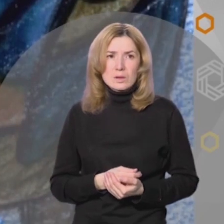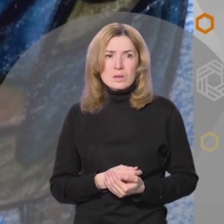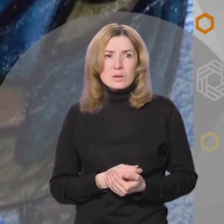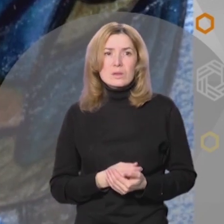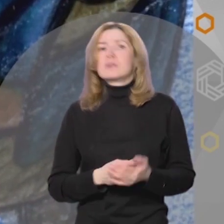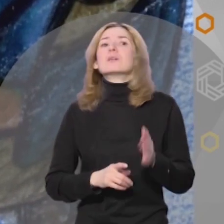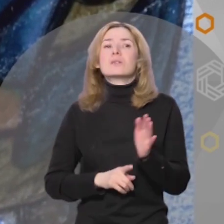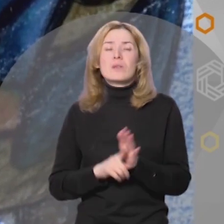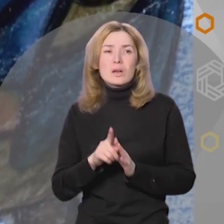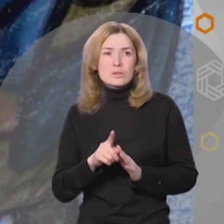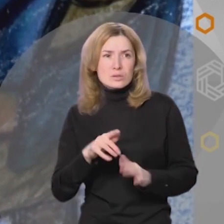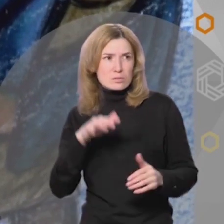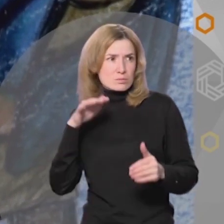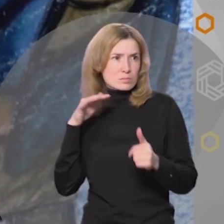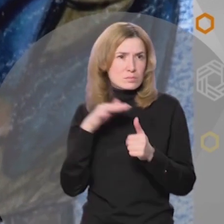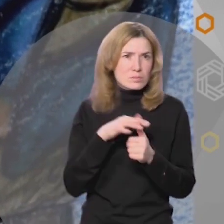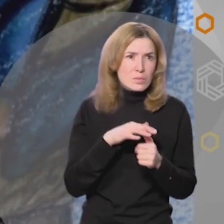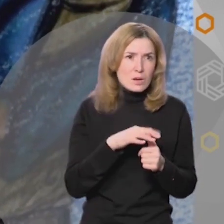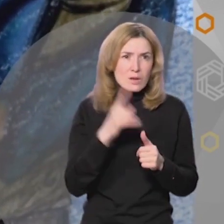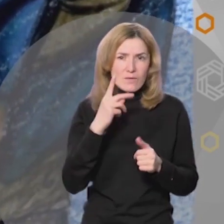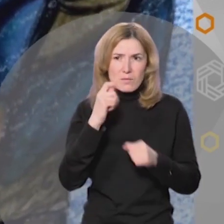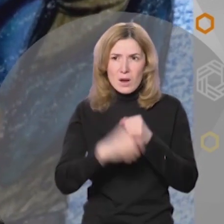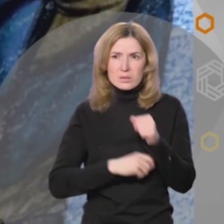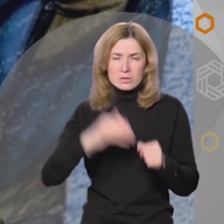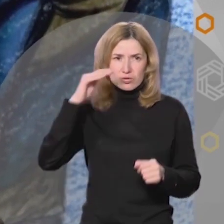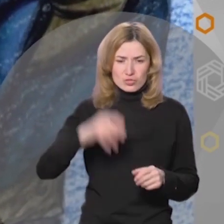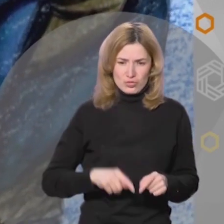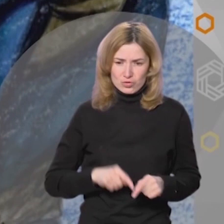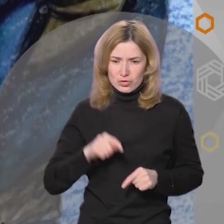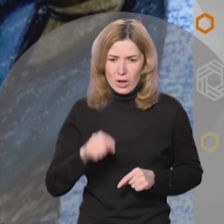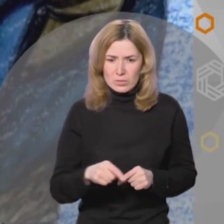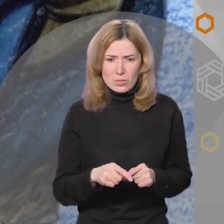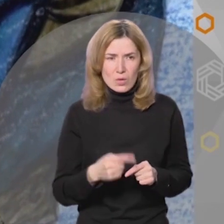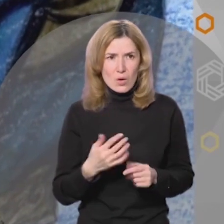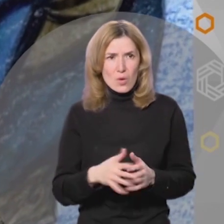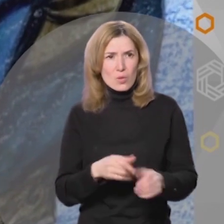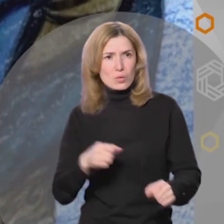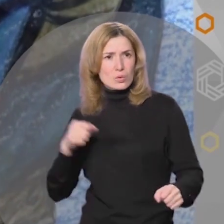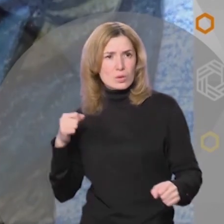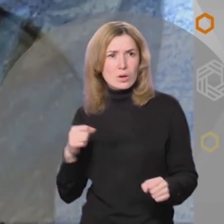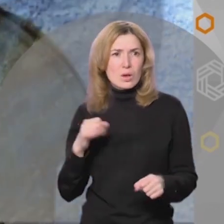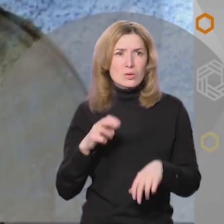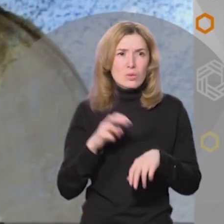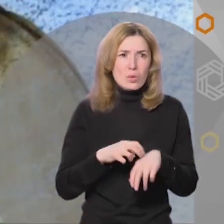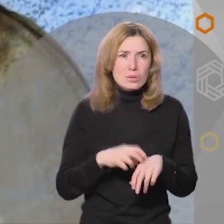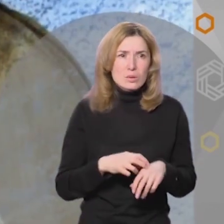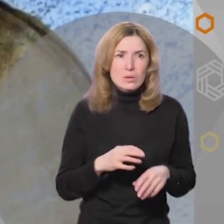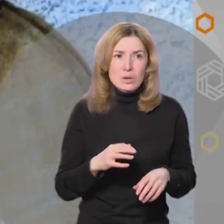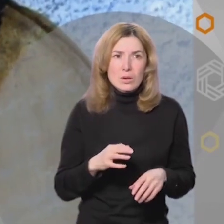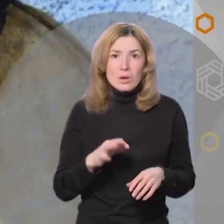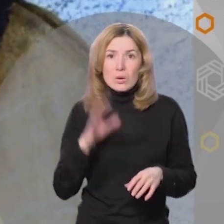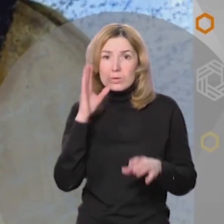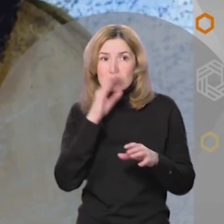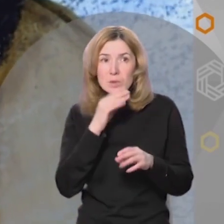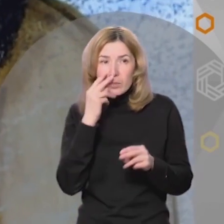Клим, детина под 2 метра ростом, шагнул, протягивая вперед ручищу к доктору,